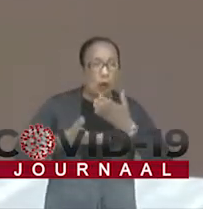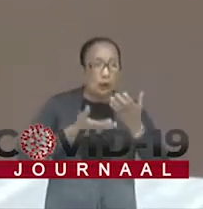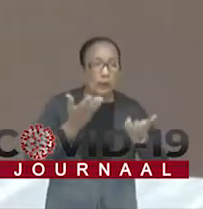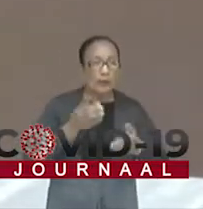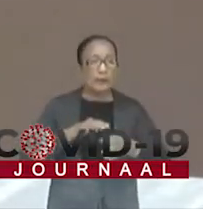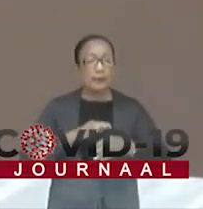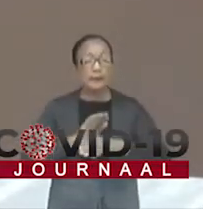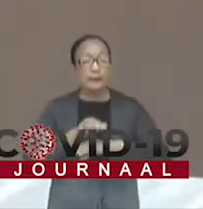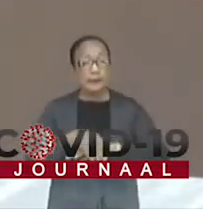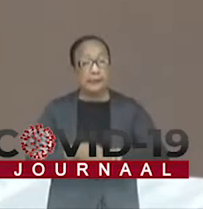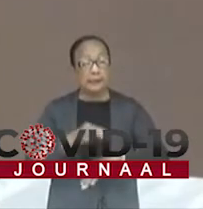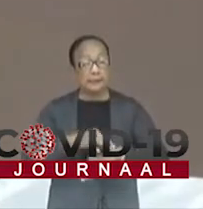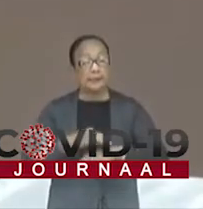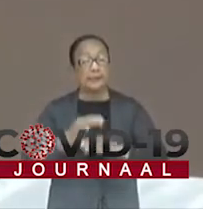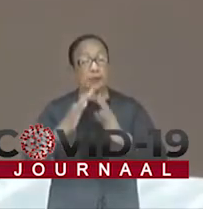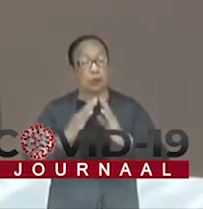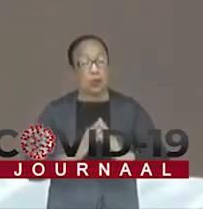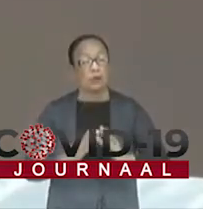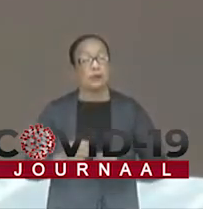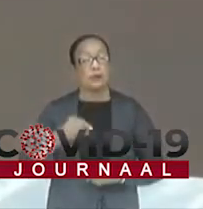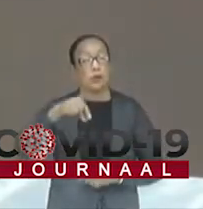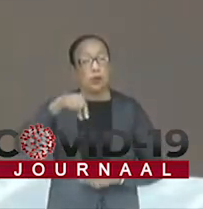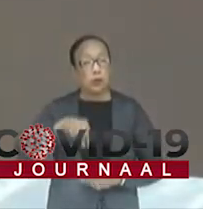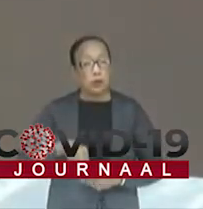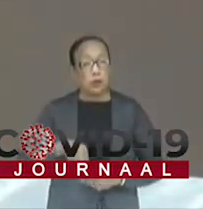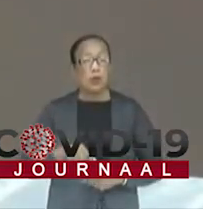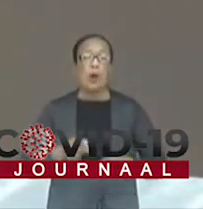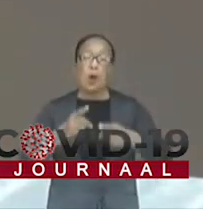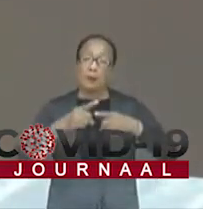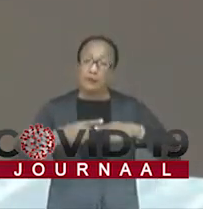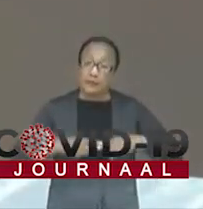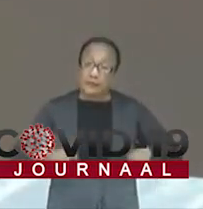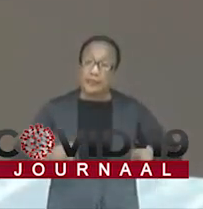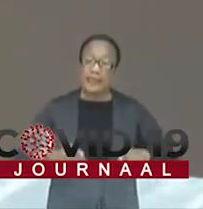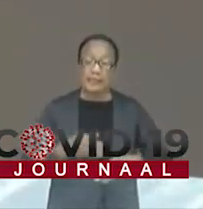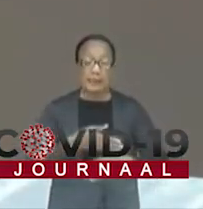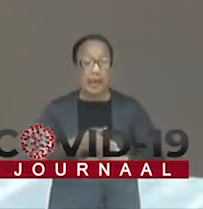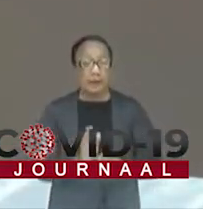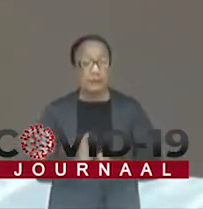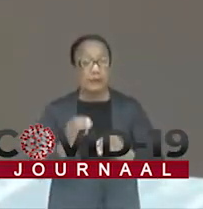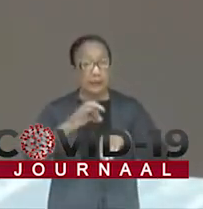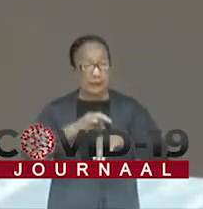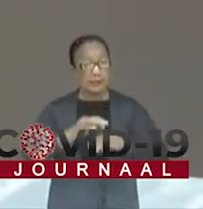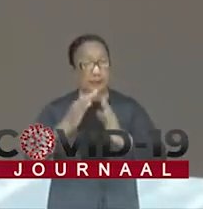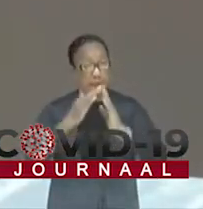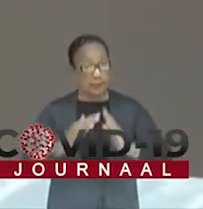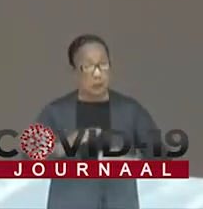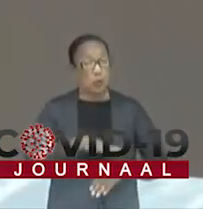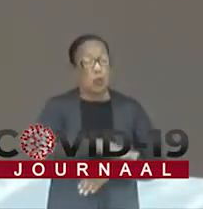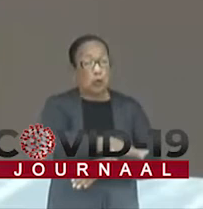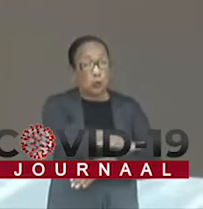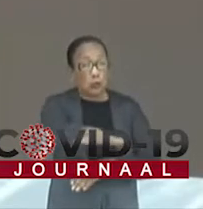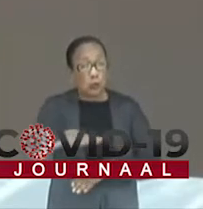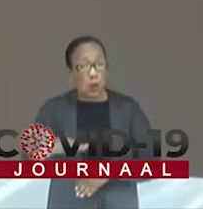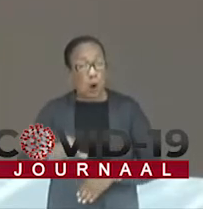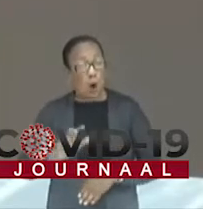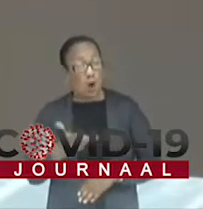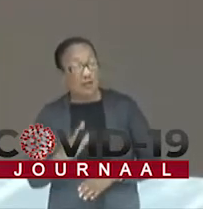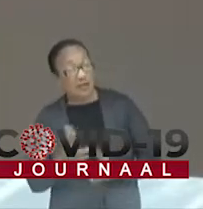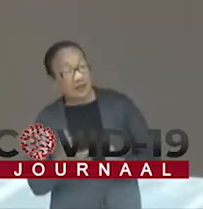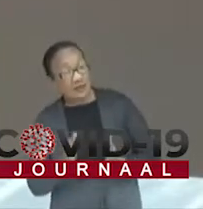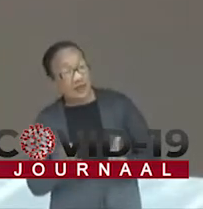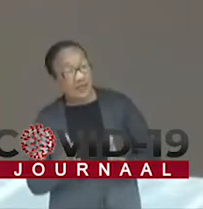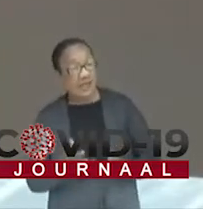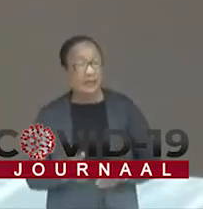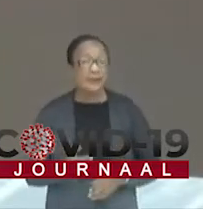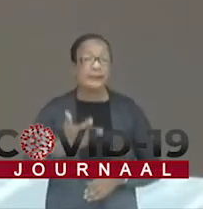ziekenhuizen. Momenteel liggen op de verschillende afdelingen in de ziekenhuizen landelijk zo'n 80 patiënten